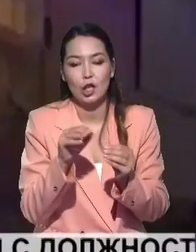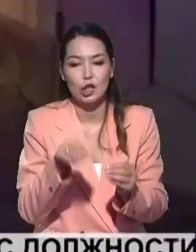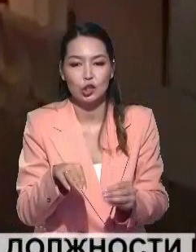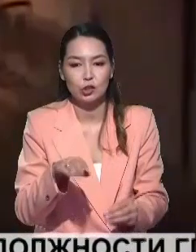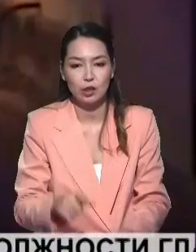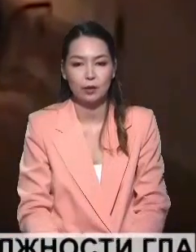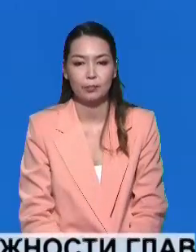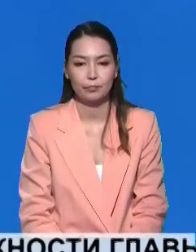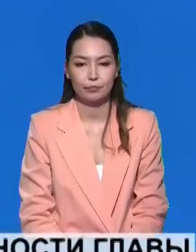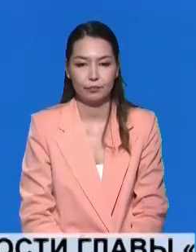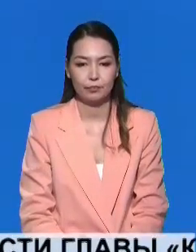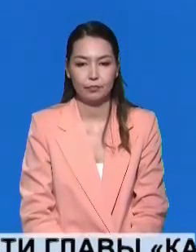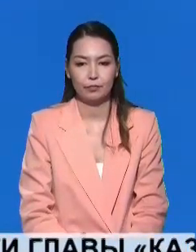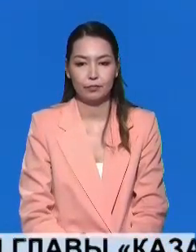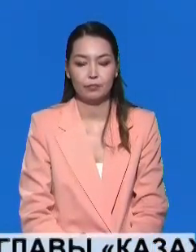тенге.